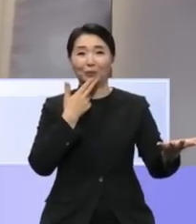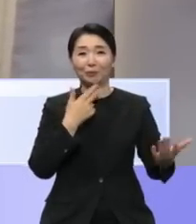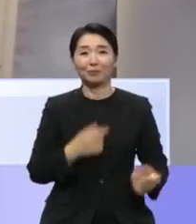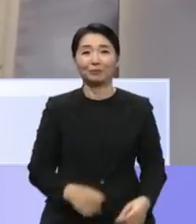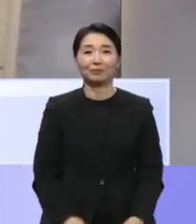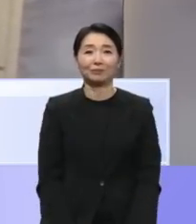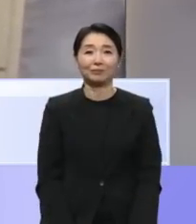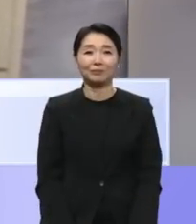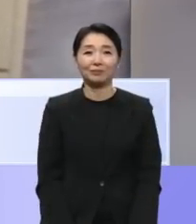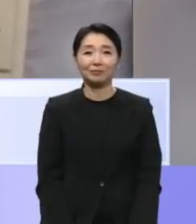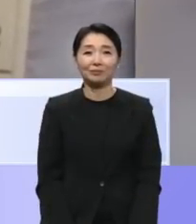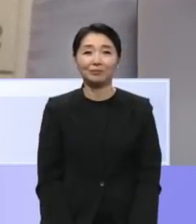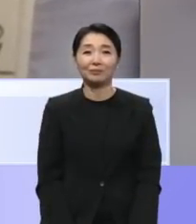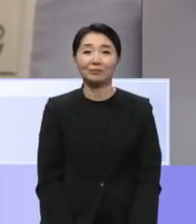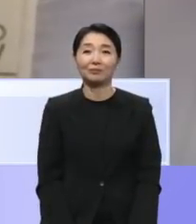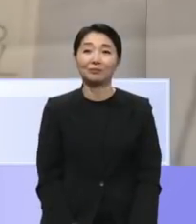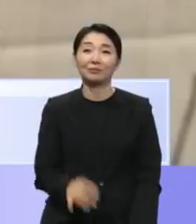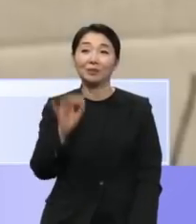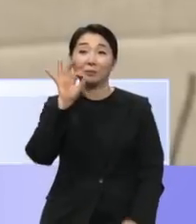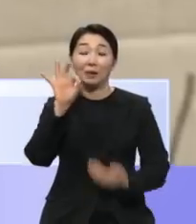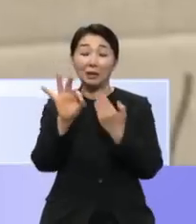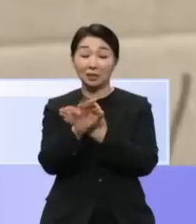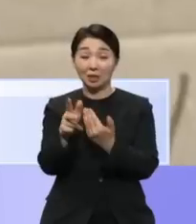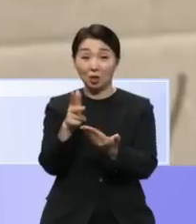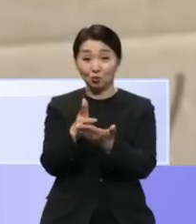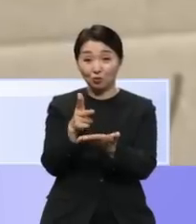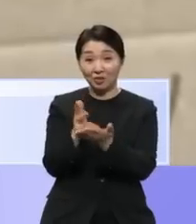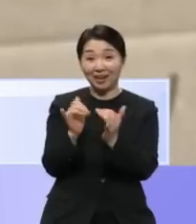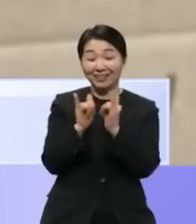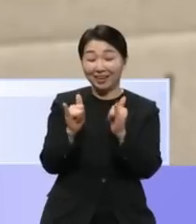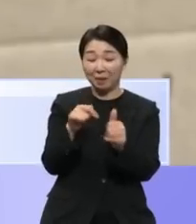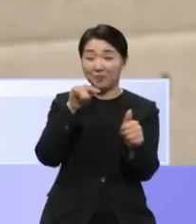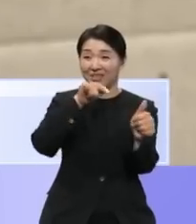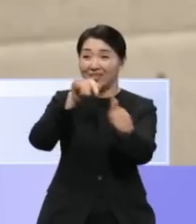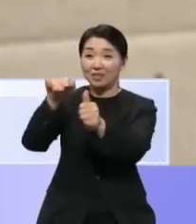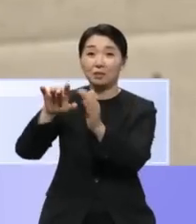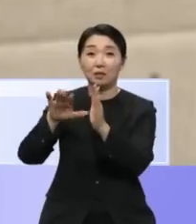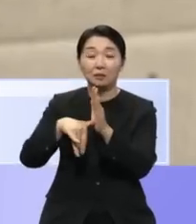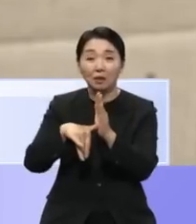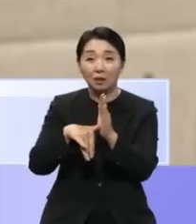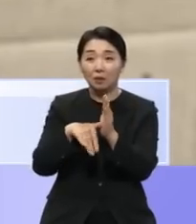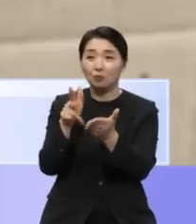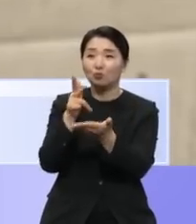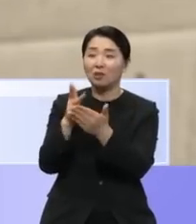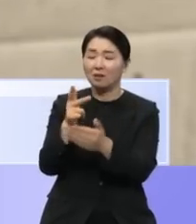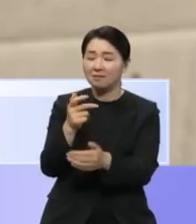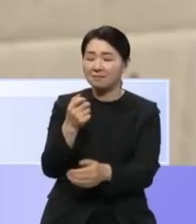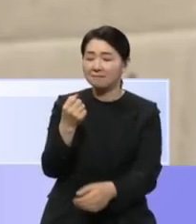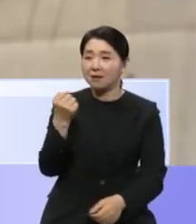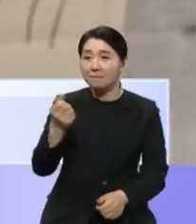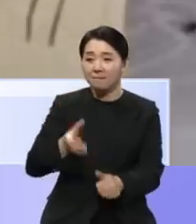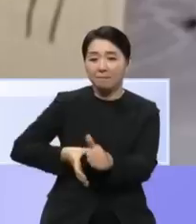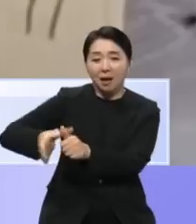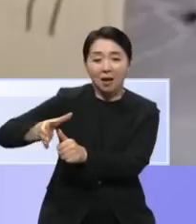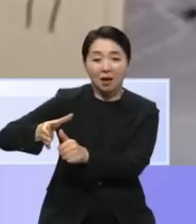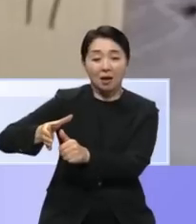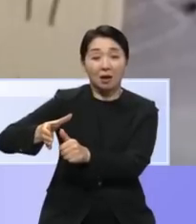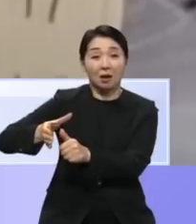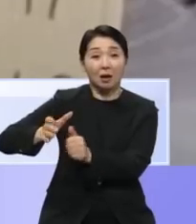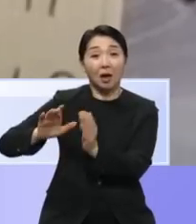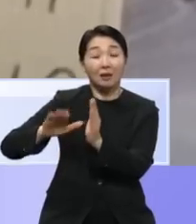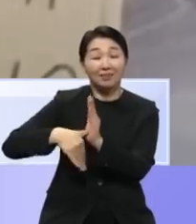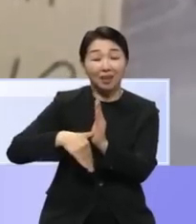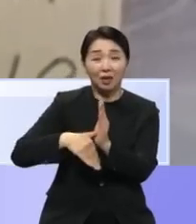노릇이고 그런데 만약에 주차요원에 어떤 지시를 받고 있는 상황에서 주차요원에게 어떤 위력을 행사해서 저런 방식으로